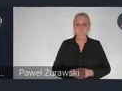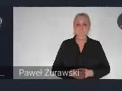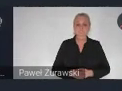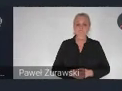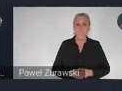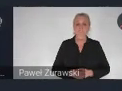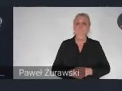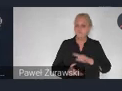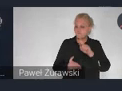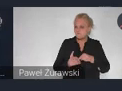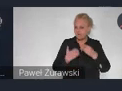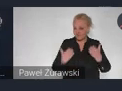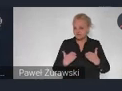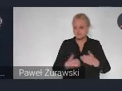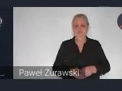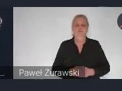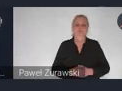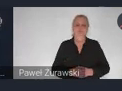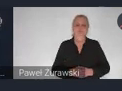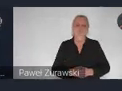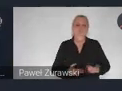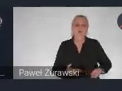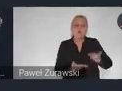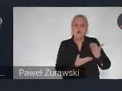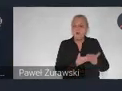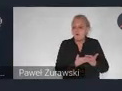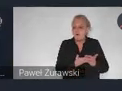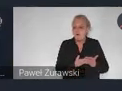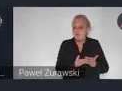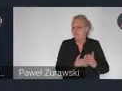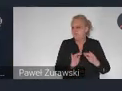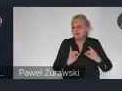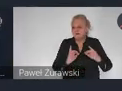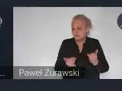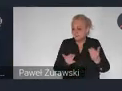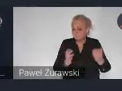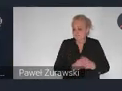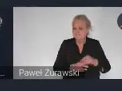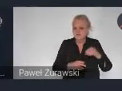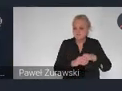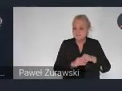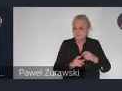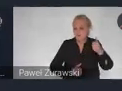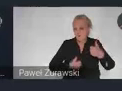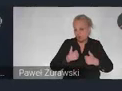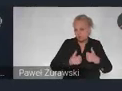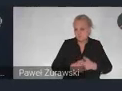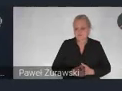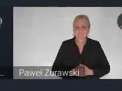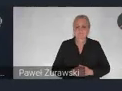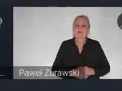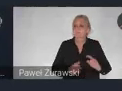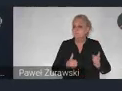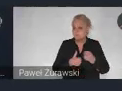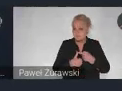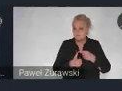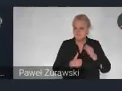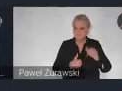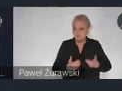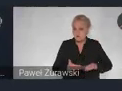No właśnie jak złożyć ofertę w ramach naszego konkursu Po pierwsze